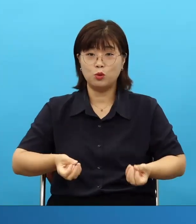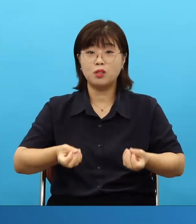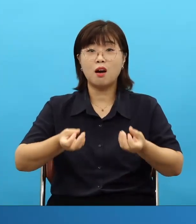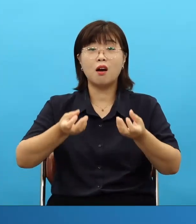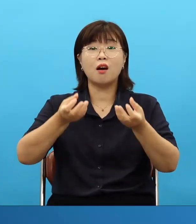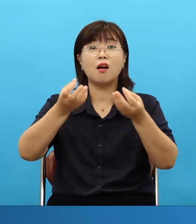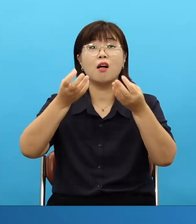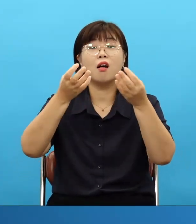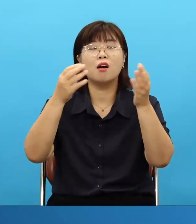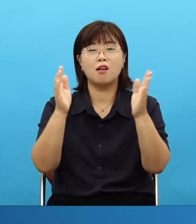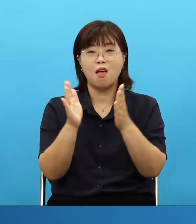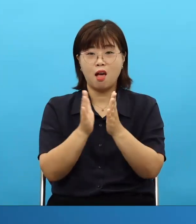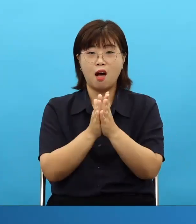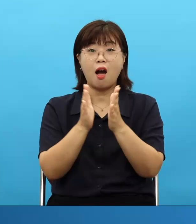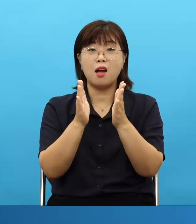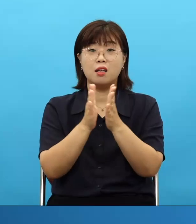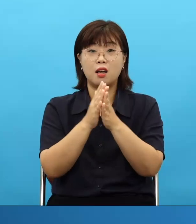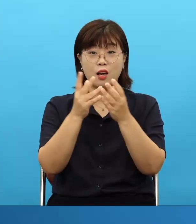할렐루야